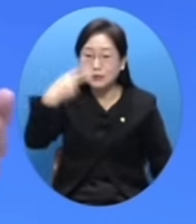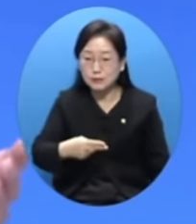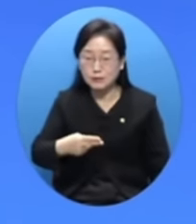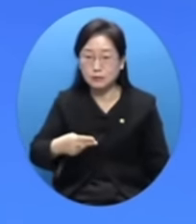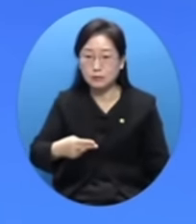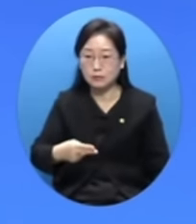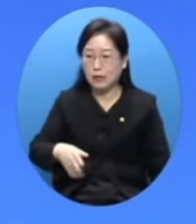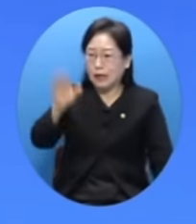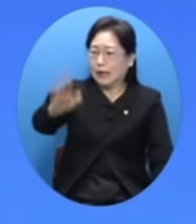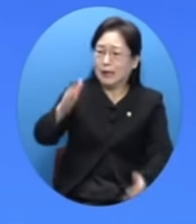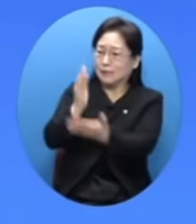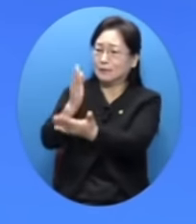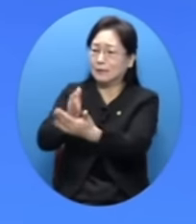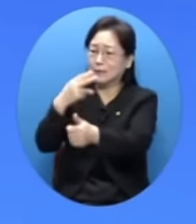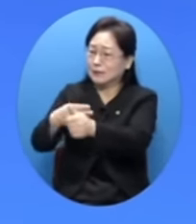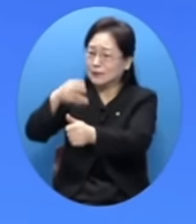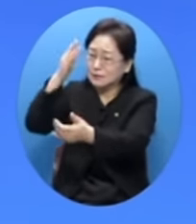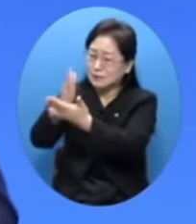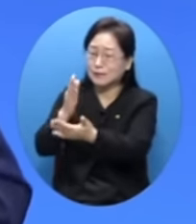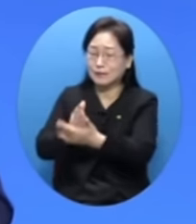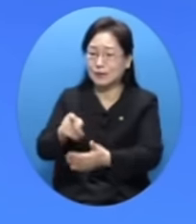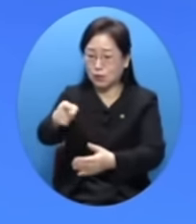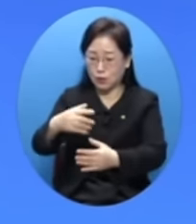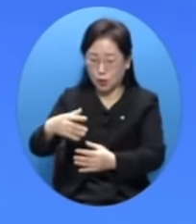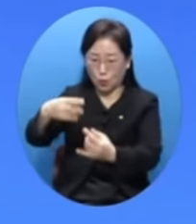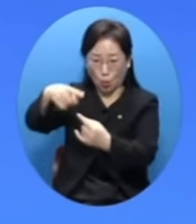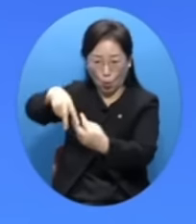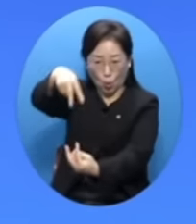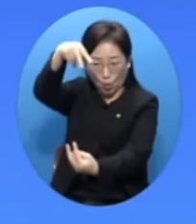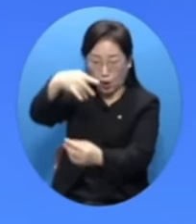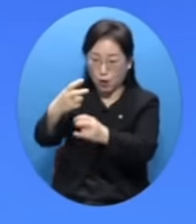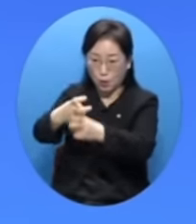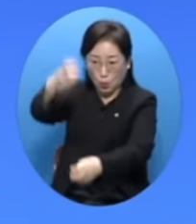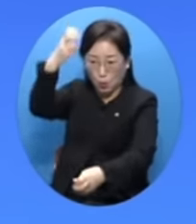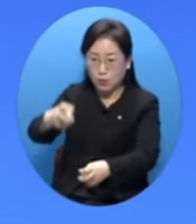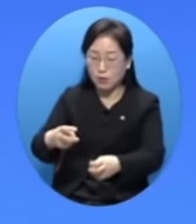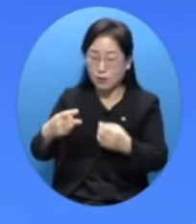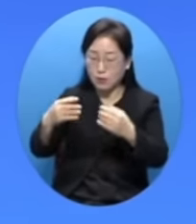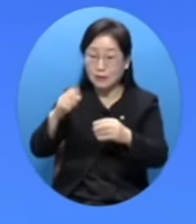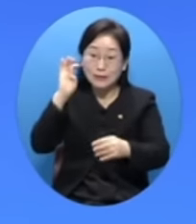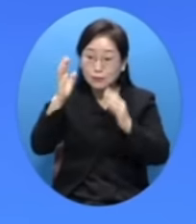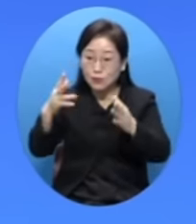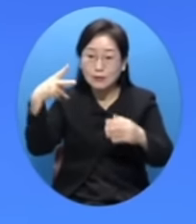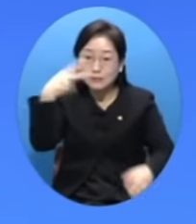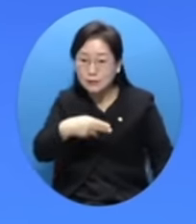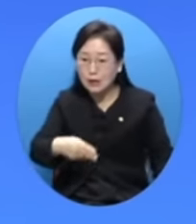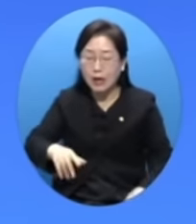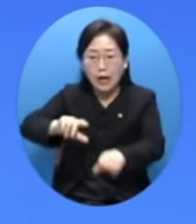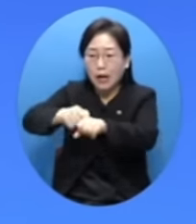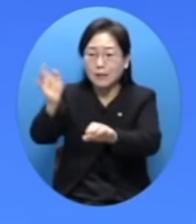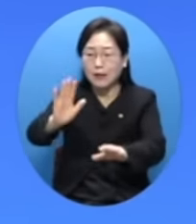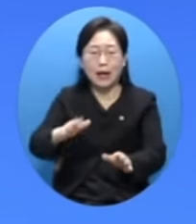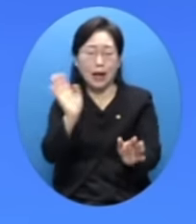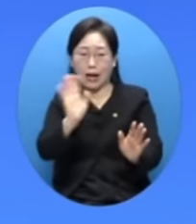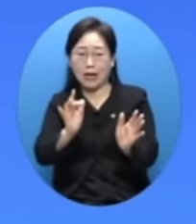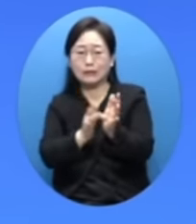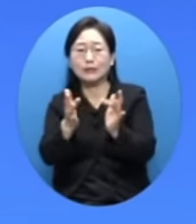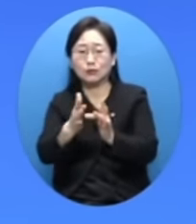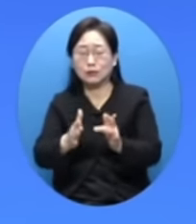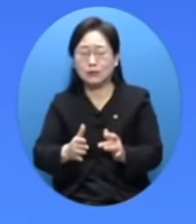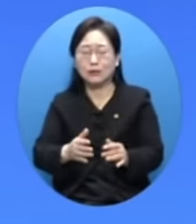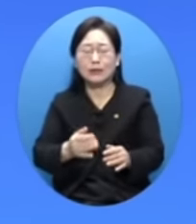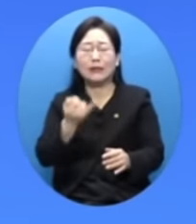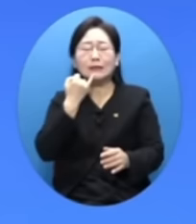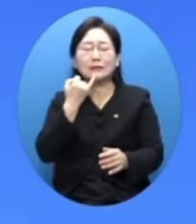주다 말했습니다 선생님 몸도 약하신 40일을 금식한 물입니다 아 예수님이 하셨으니까 무조건 나도 해야